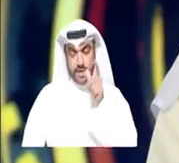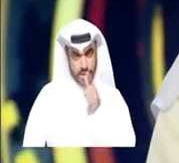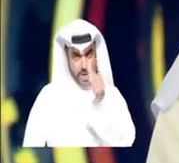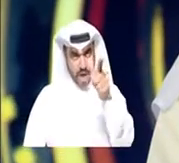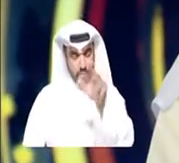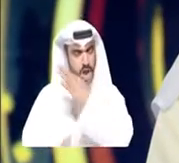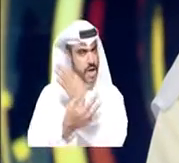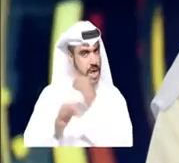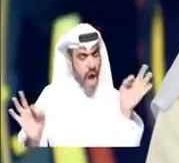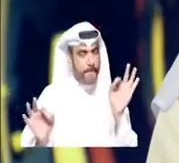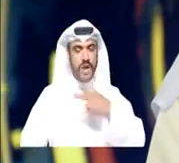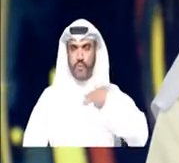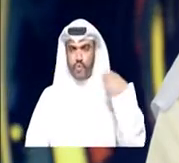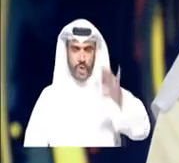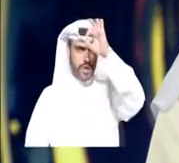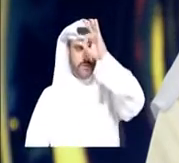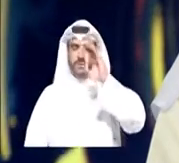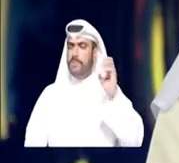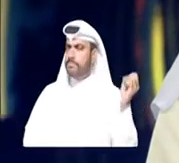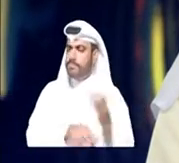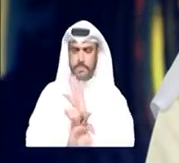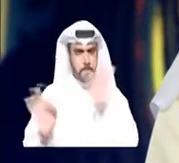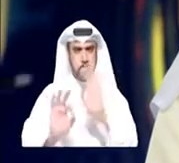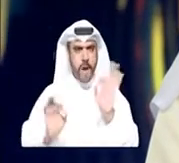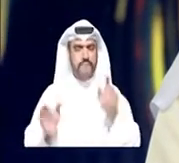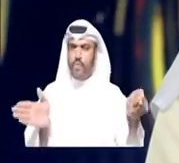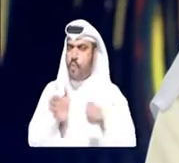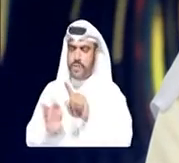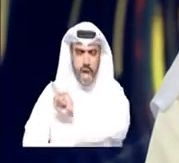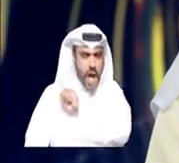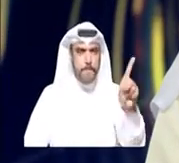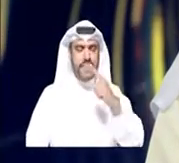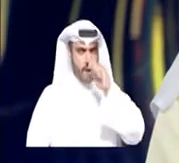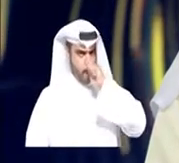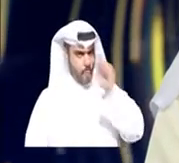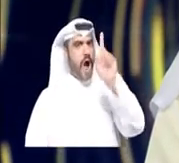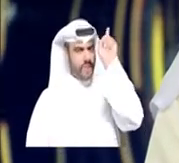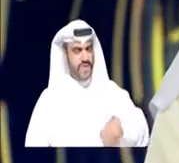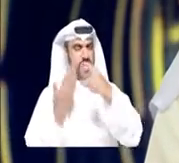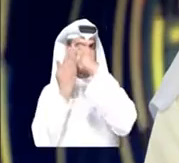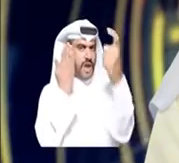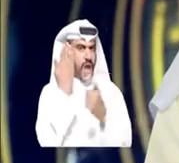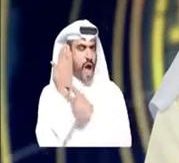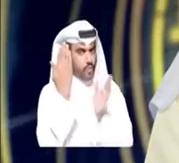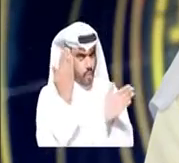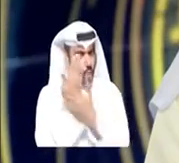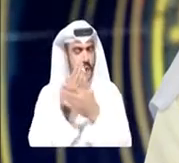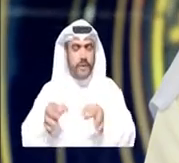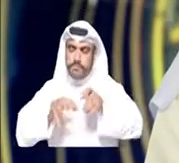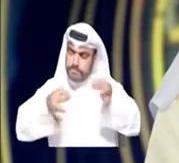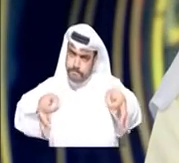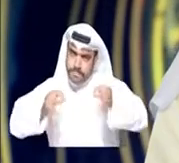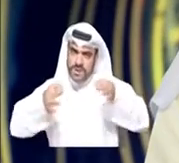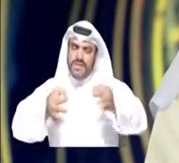أن المؤسسة الأمنية لن تتهاون مطلقاً إزاء مخالفة القانون، وسيجري اتخاذ جميع